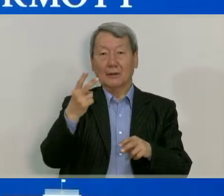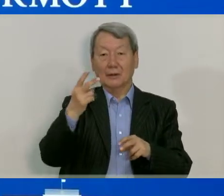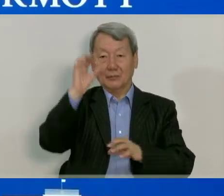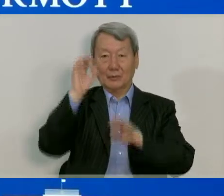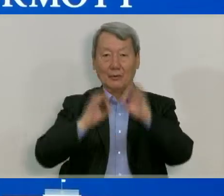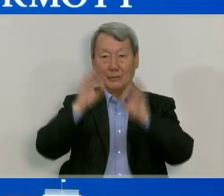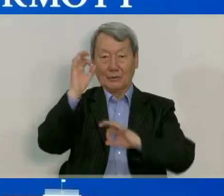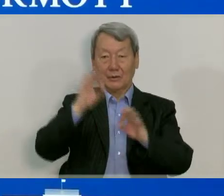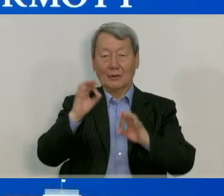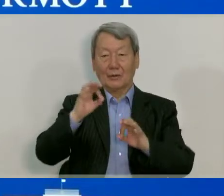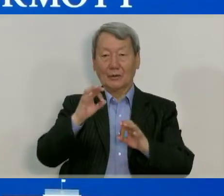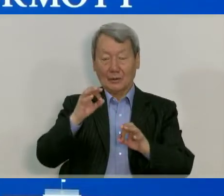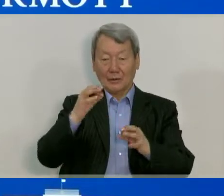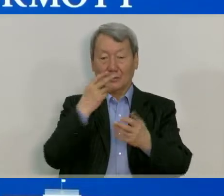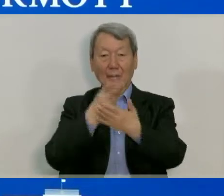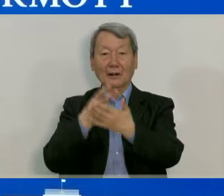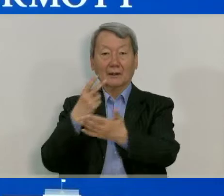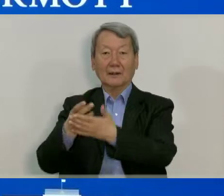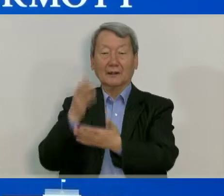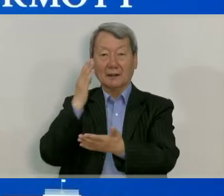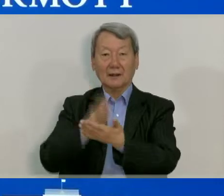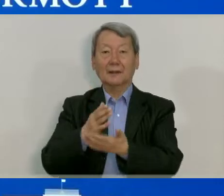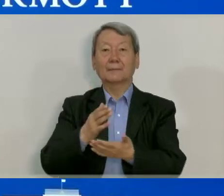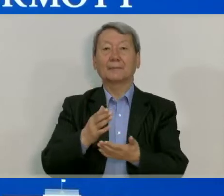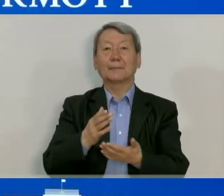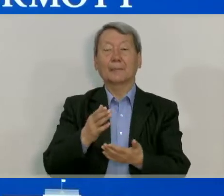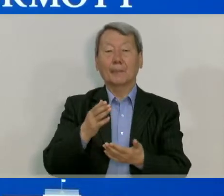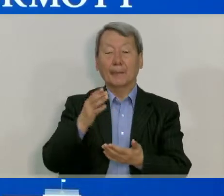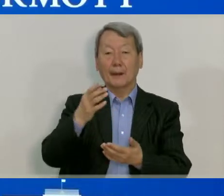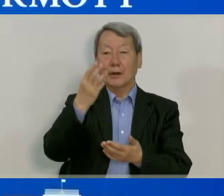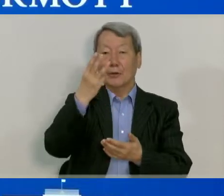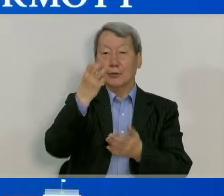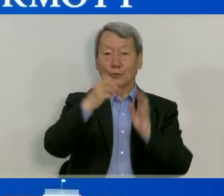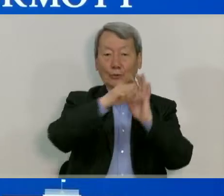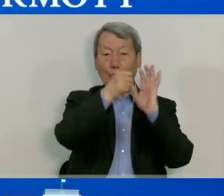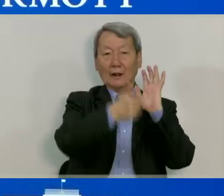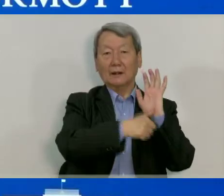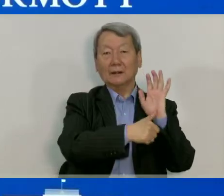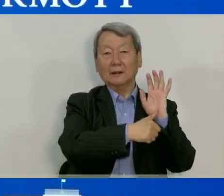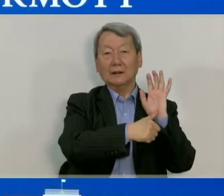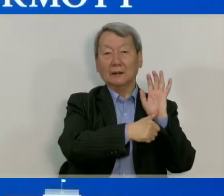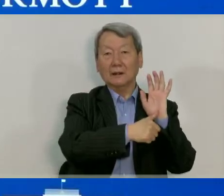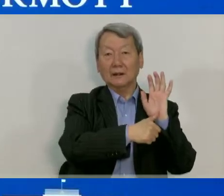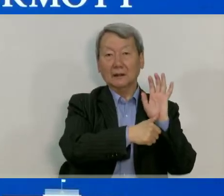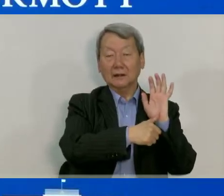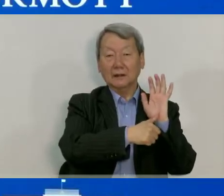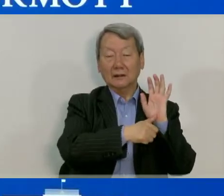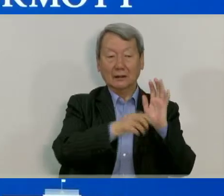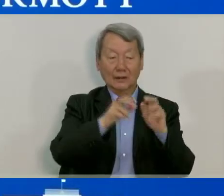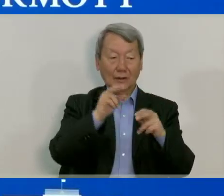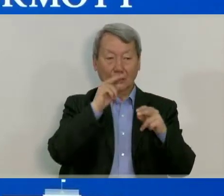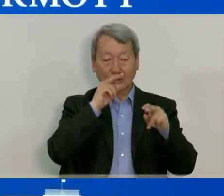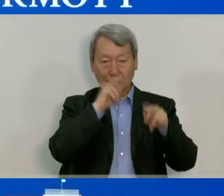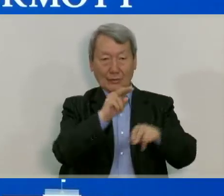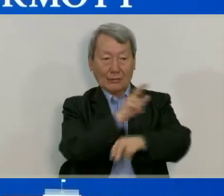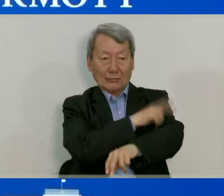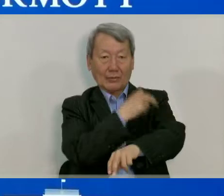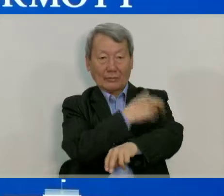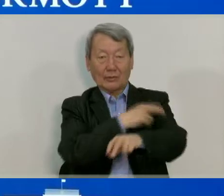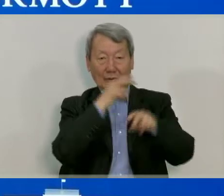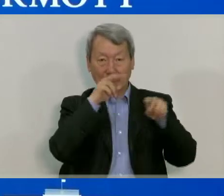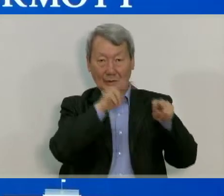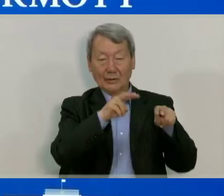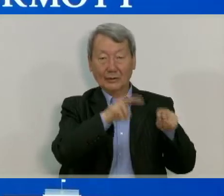1.2% болады, сонда көрсеткіш бар. Мұндан шығары 316-сі дарыланып атқан учур,